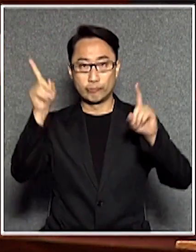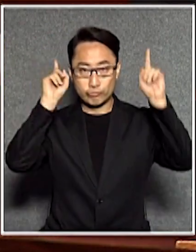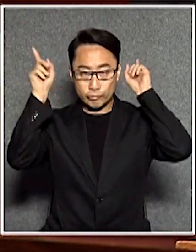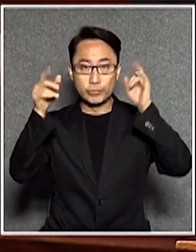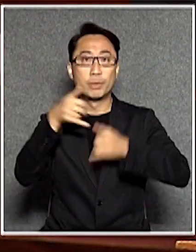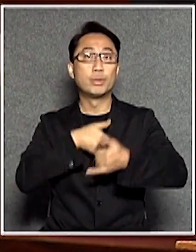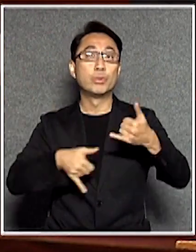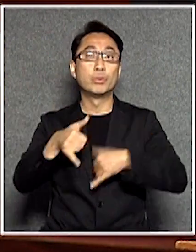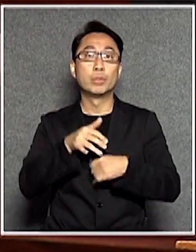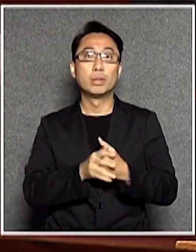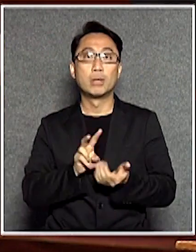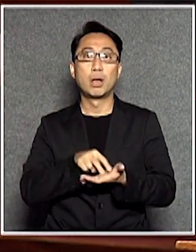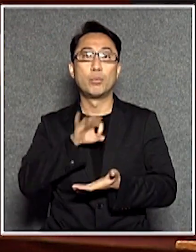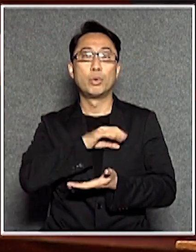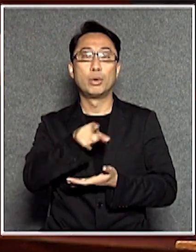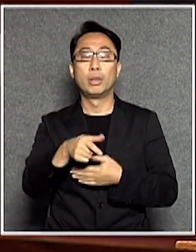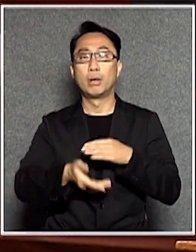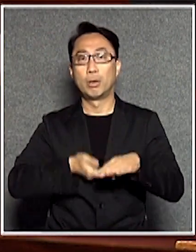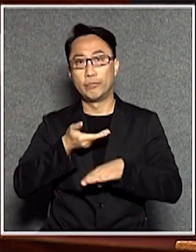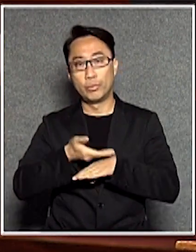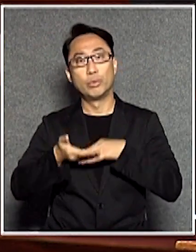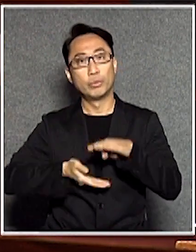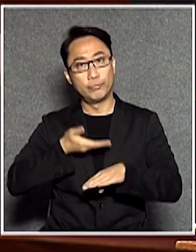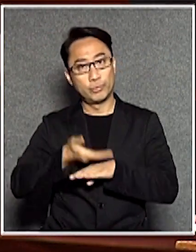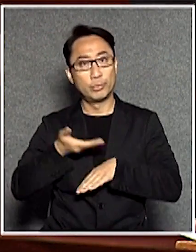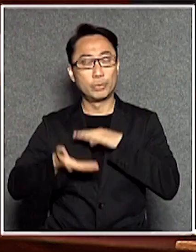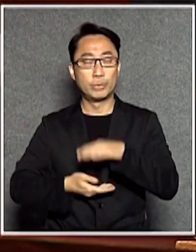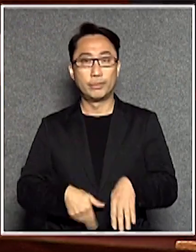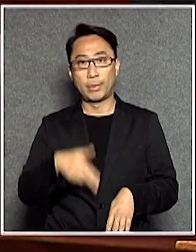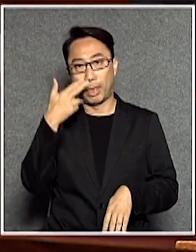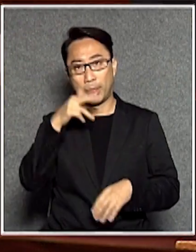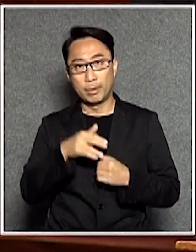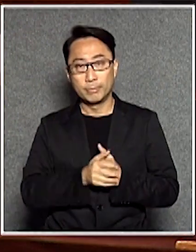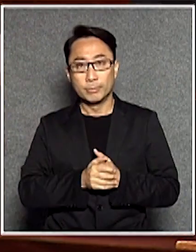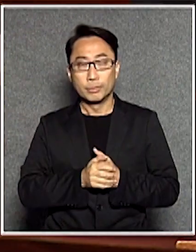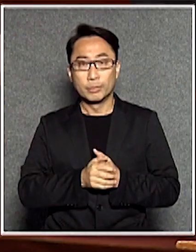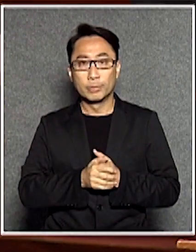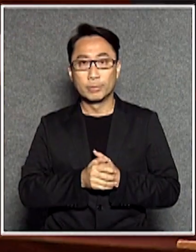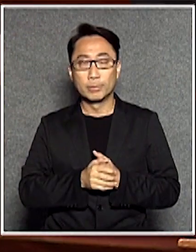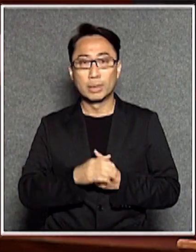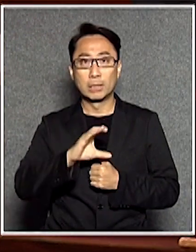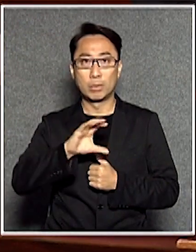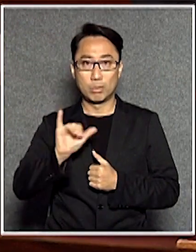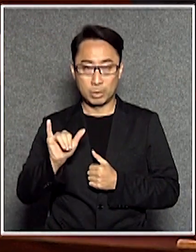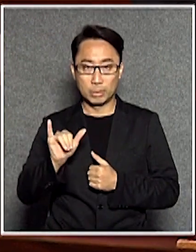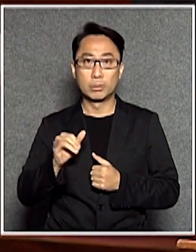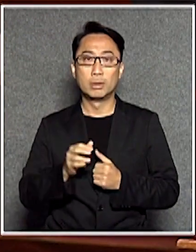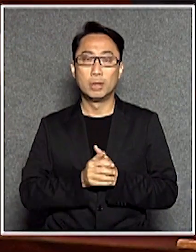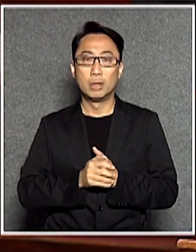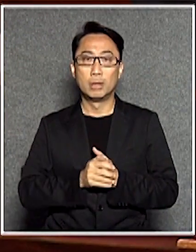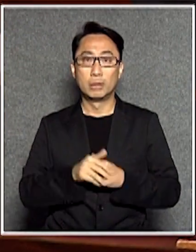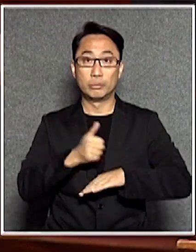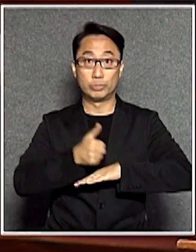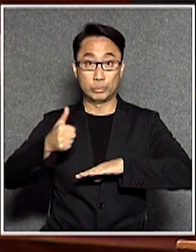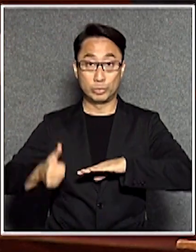立法會上演得太多。在 CY 離開的前夕都